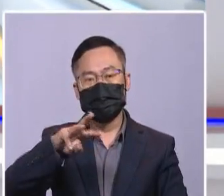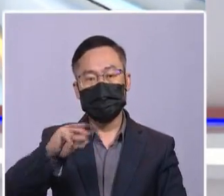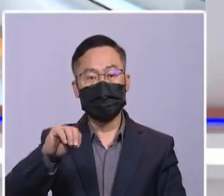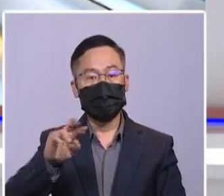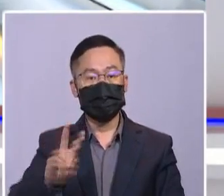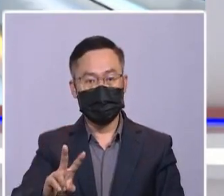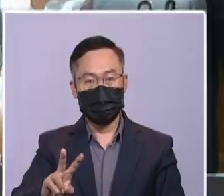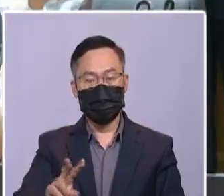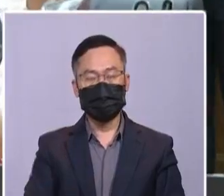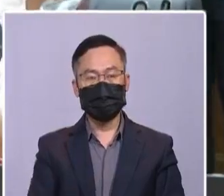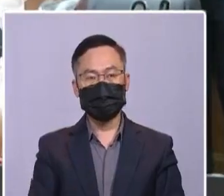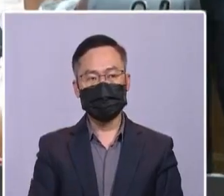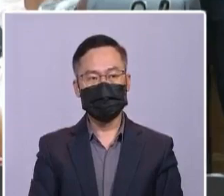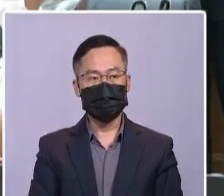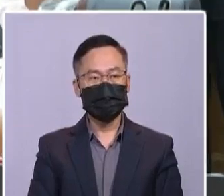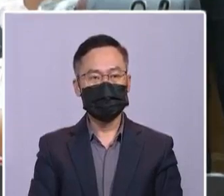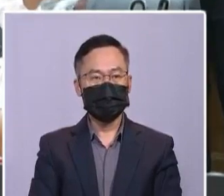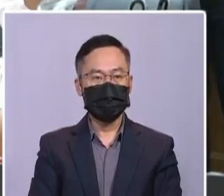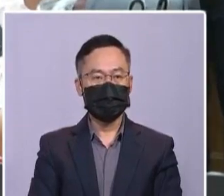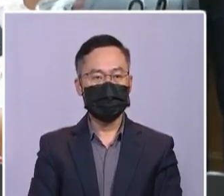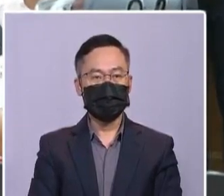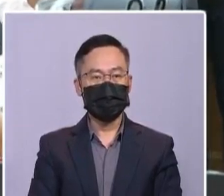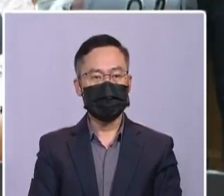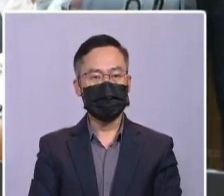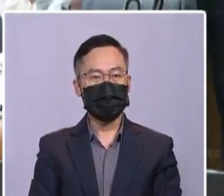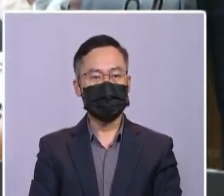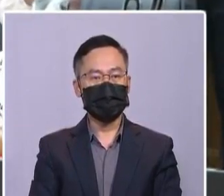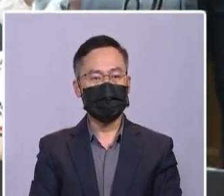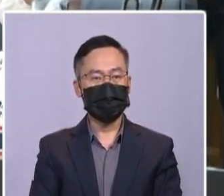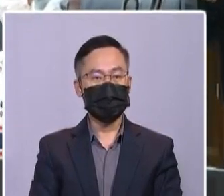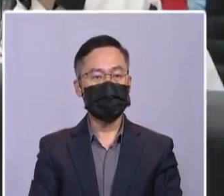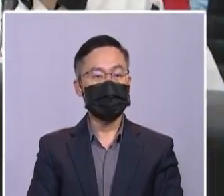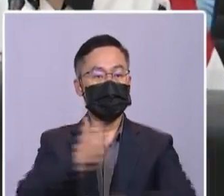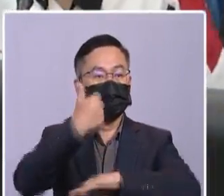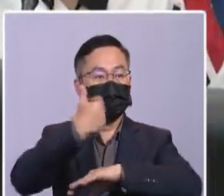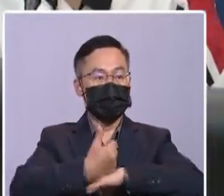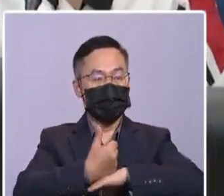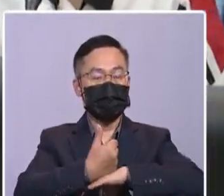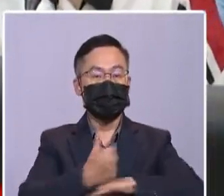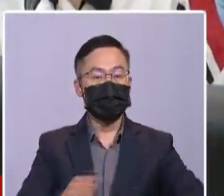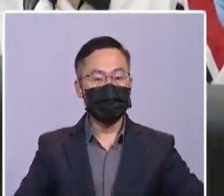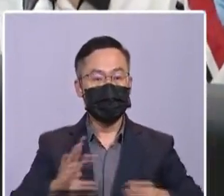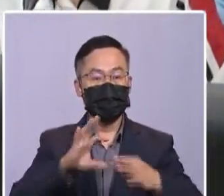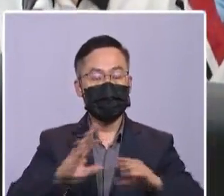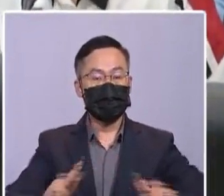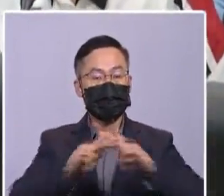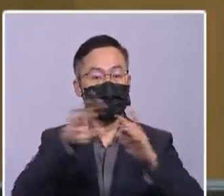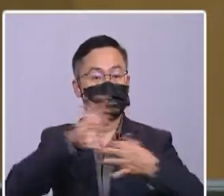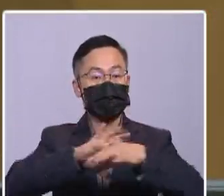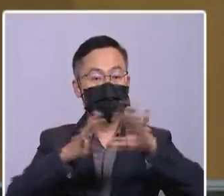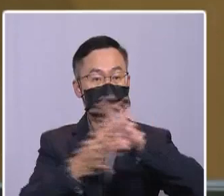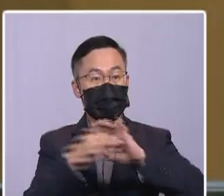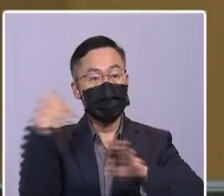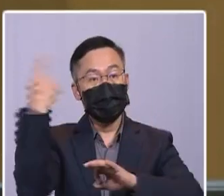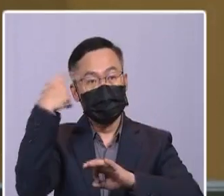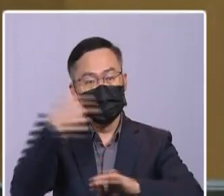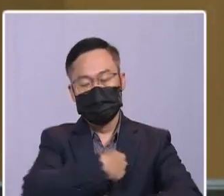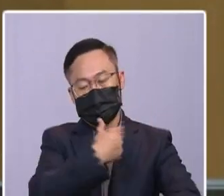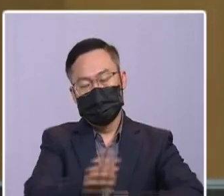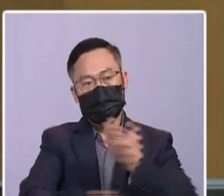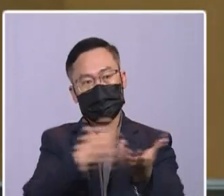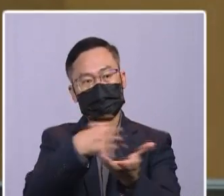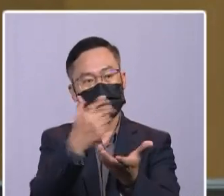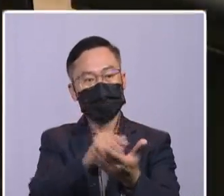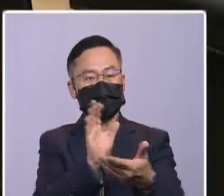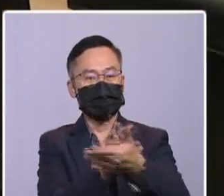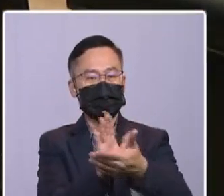โตทูครับอ่าผู้ติดตาม5นาทีพักรถติดประจานนะครับเป็นมนตรีว่าการกระทรวงการท่องเที่ยวและกีฬานะ